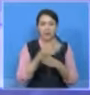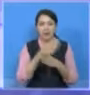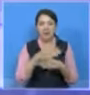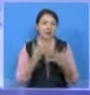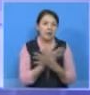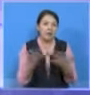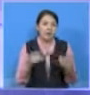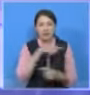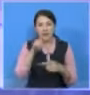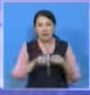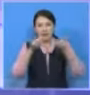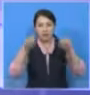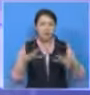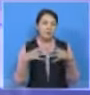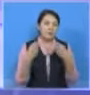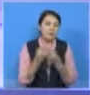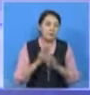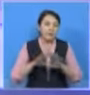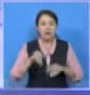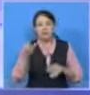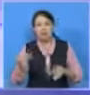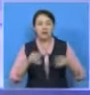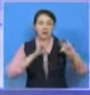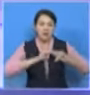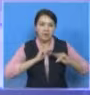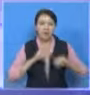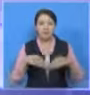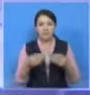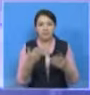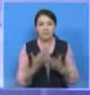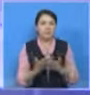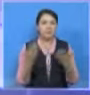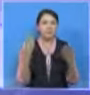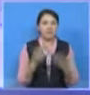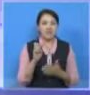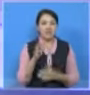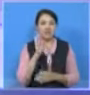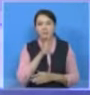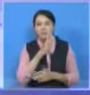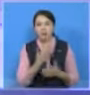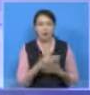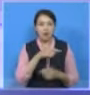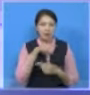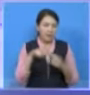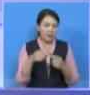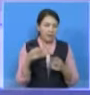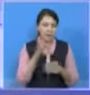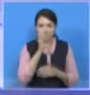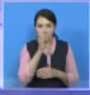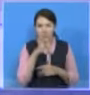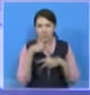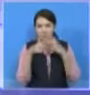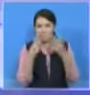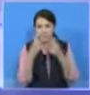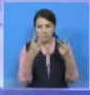түрлі кәсіп ашып отыр. Тіпті отбасын ғана емес, өзгелерді де жұмыспен қамтып келеді. Алғалы қыз келіншектердің кәсіптегі табысы туралы